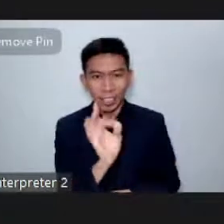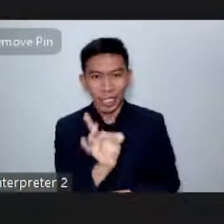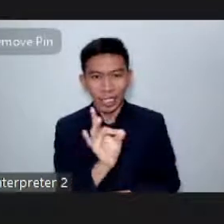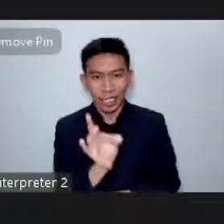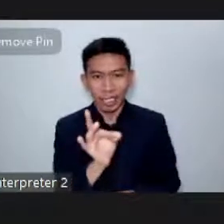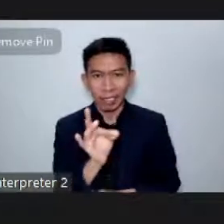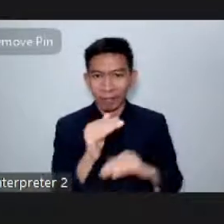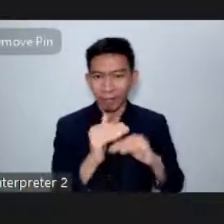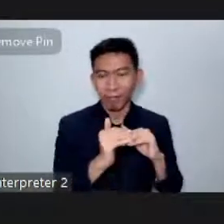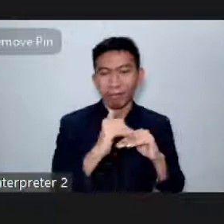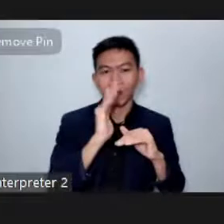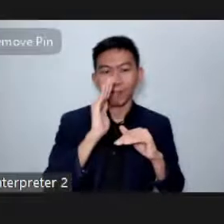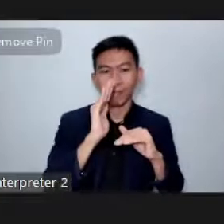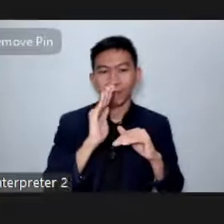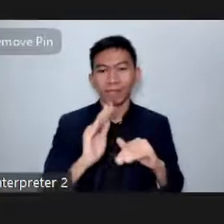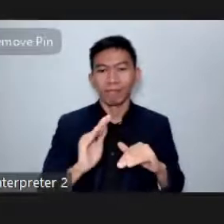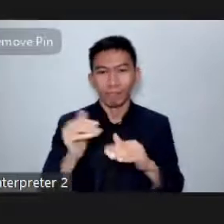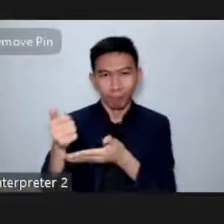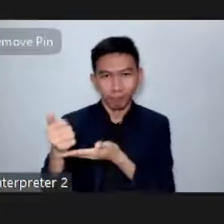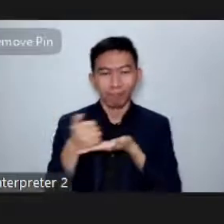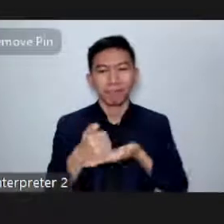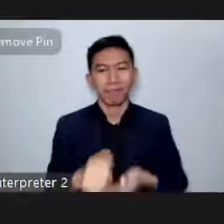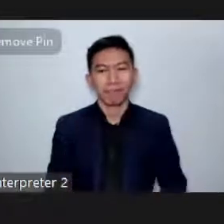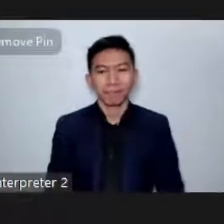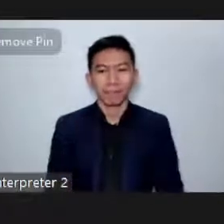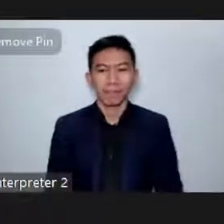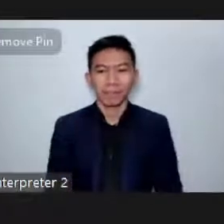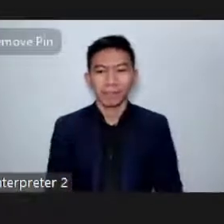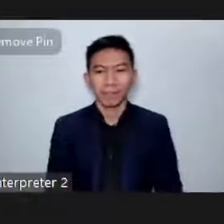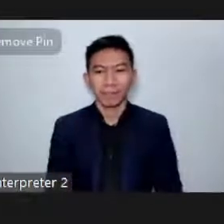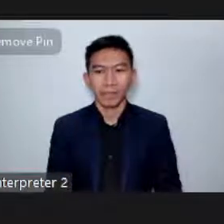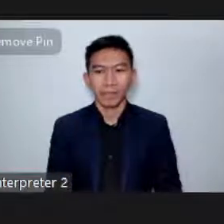na 80 na edad.